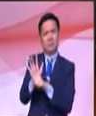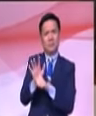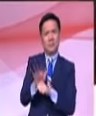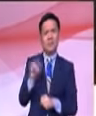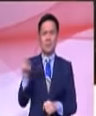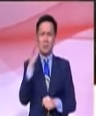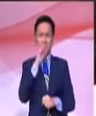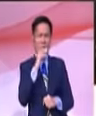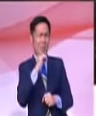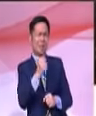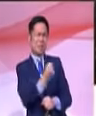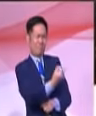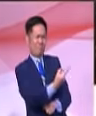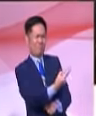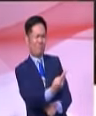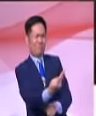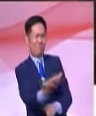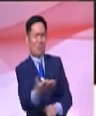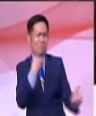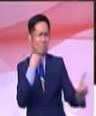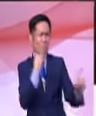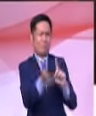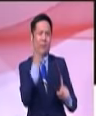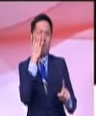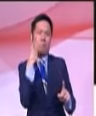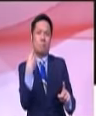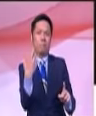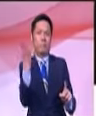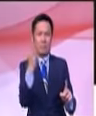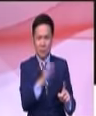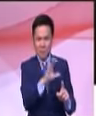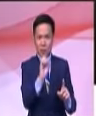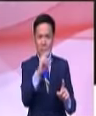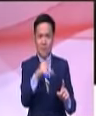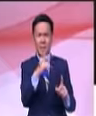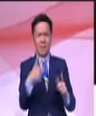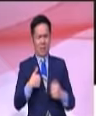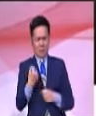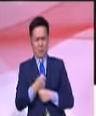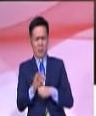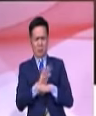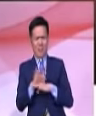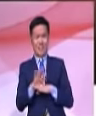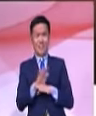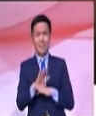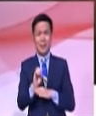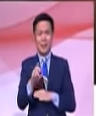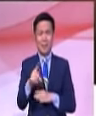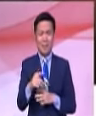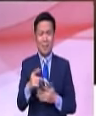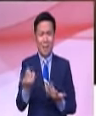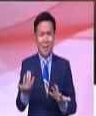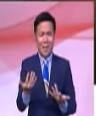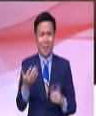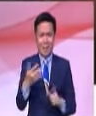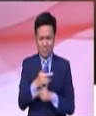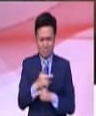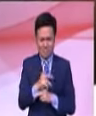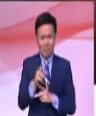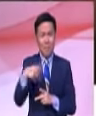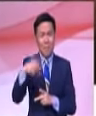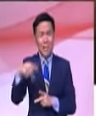standard SOP oleh sekelompok kecil. Sektor salon sepertinya juga akan menerima kesan sekiranya perintah kawalan pergerakan PKP